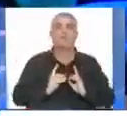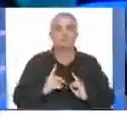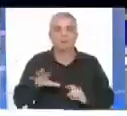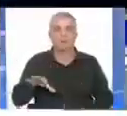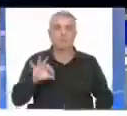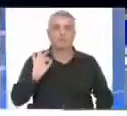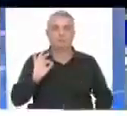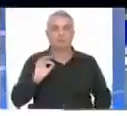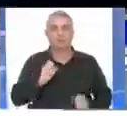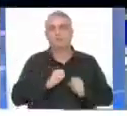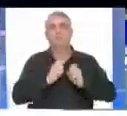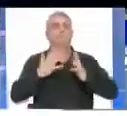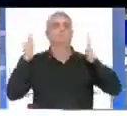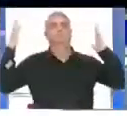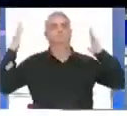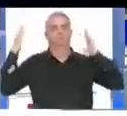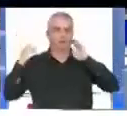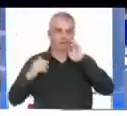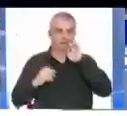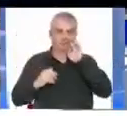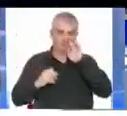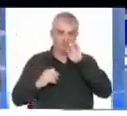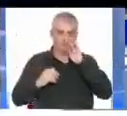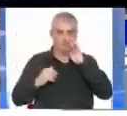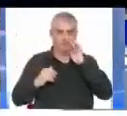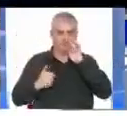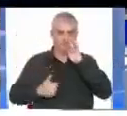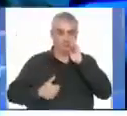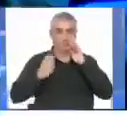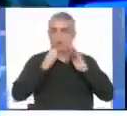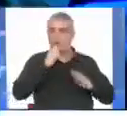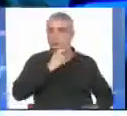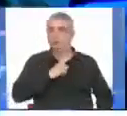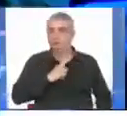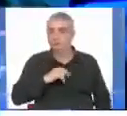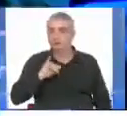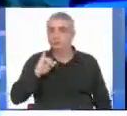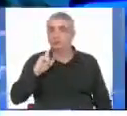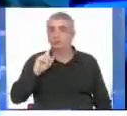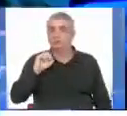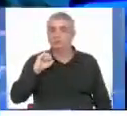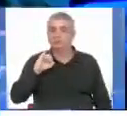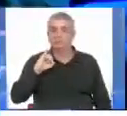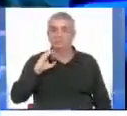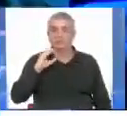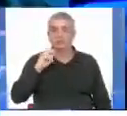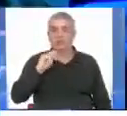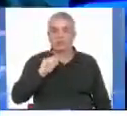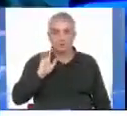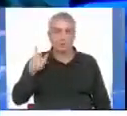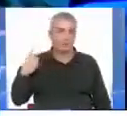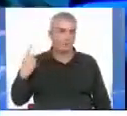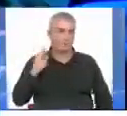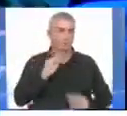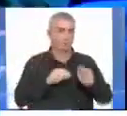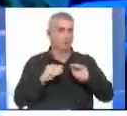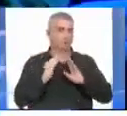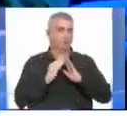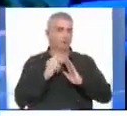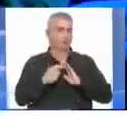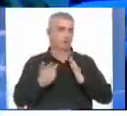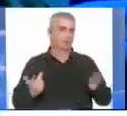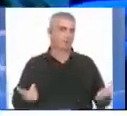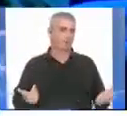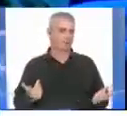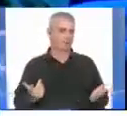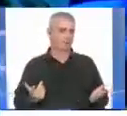גילו פצצה. ראש המוסד, יוסי כהן, גם משתמש בדירה הזאת.